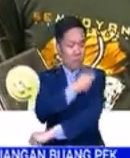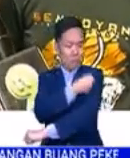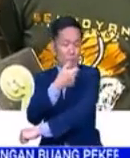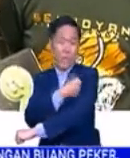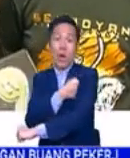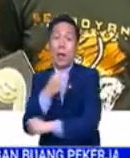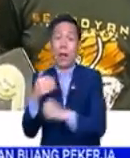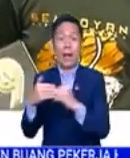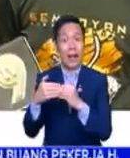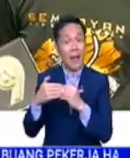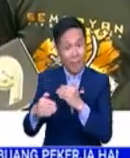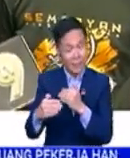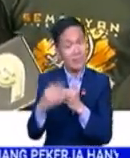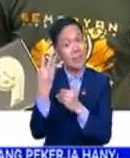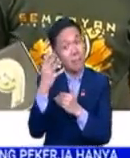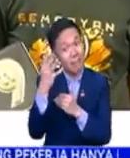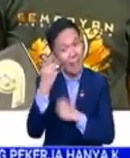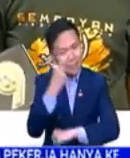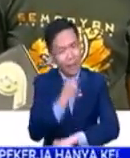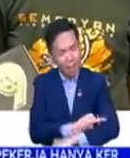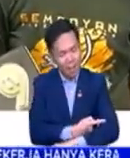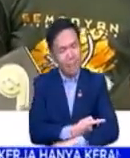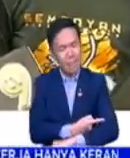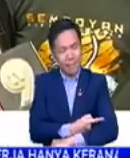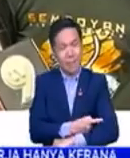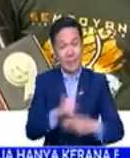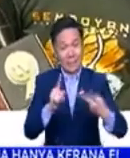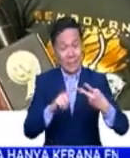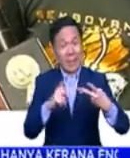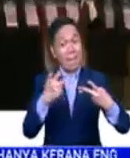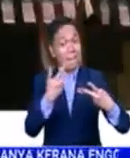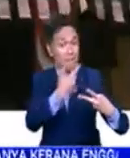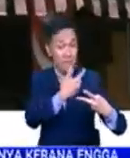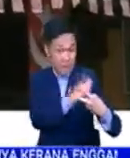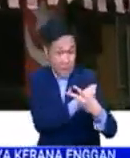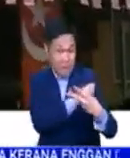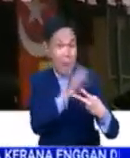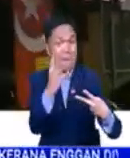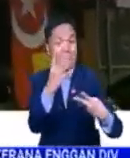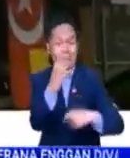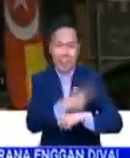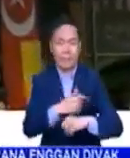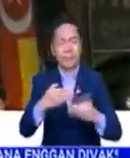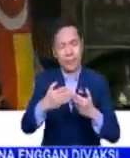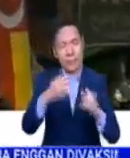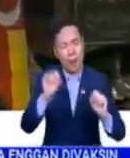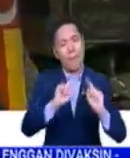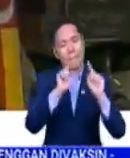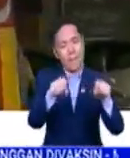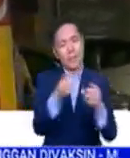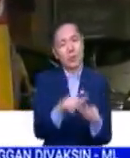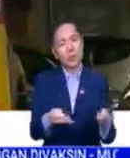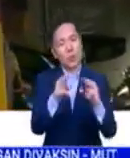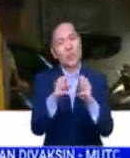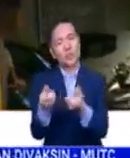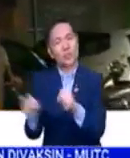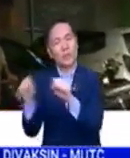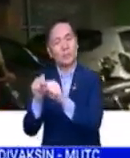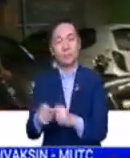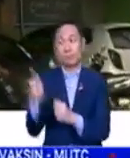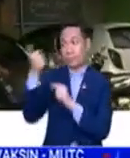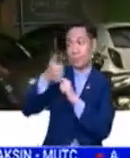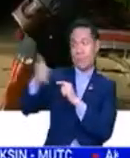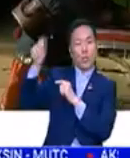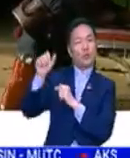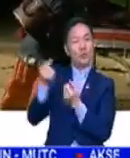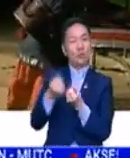melepasi 14 hari selepas dos kedua vaksin. Sementara itu, Pengerusi Surau